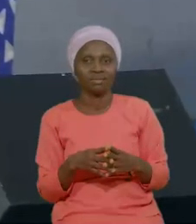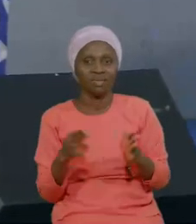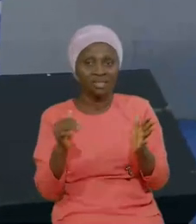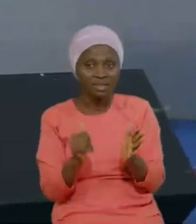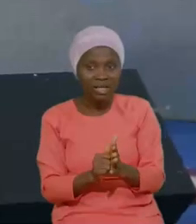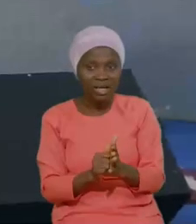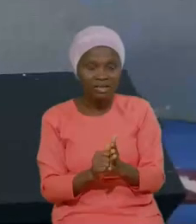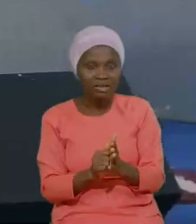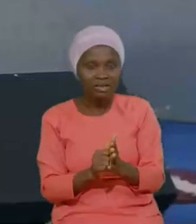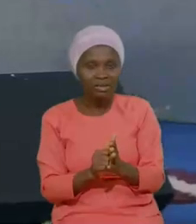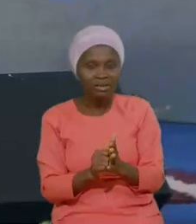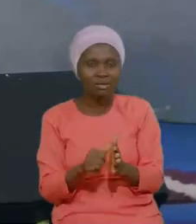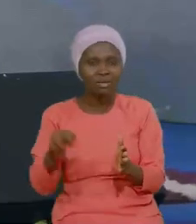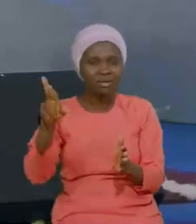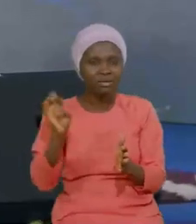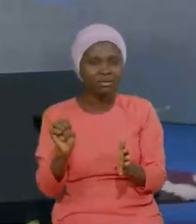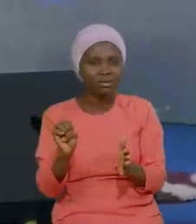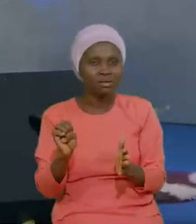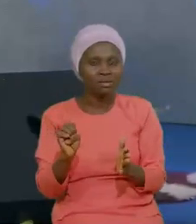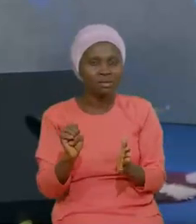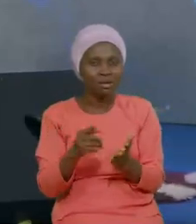Et il m'a donné la signification.